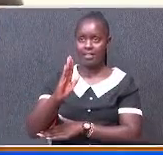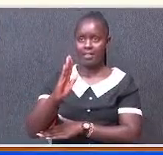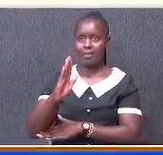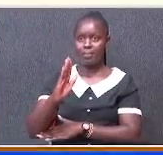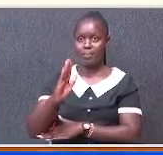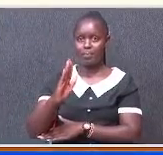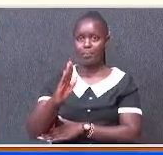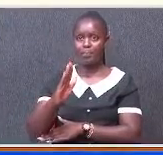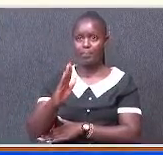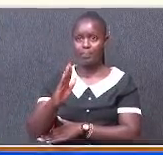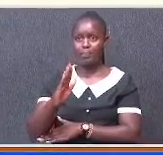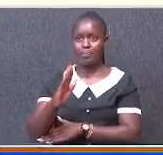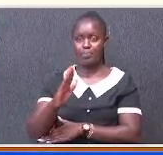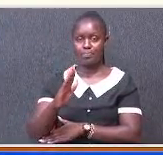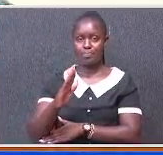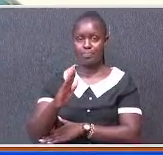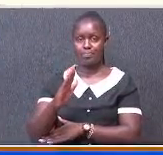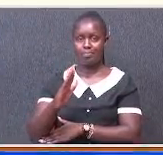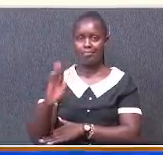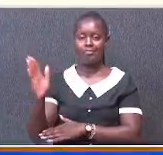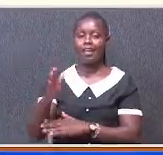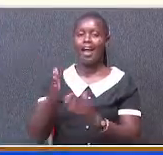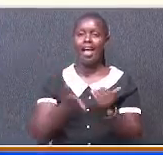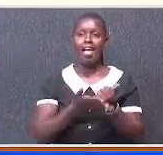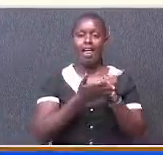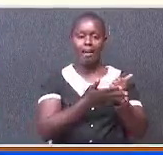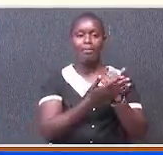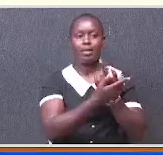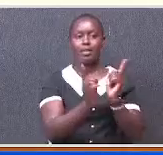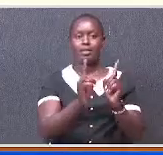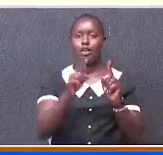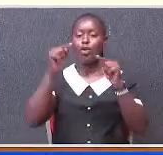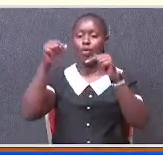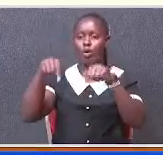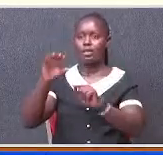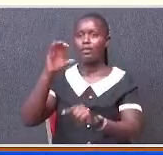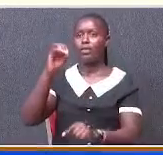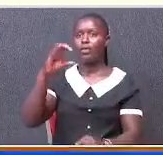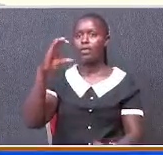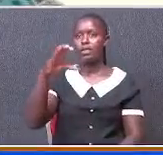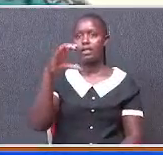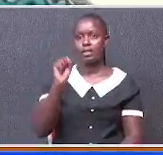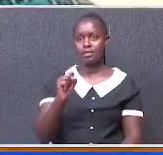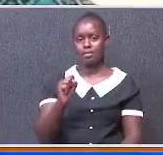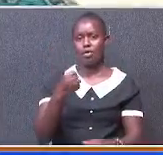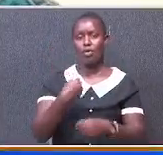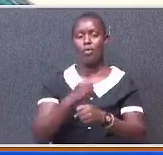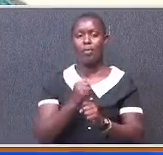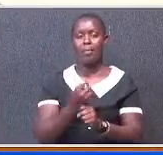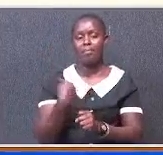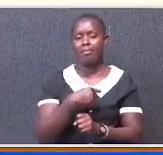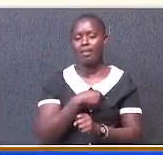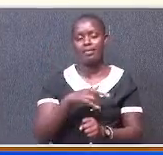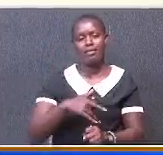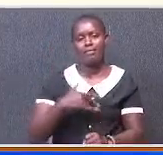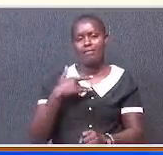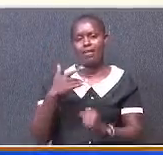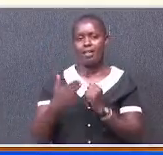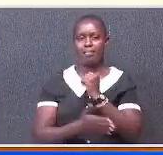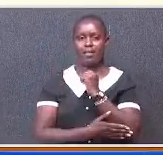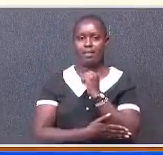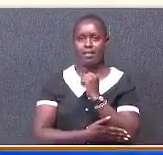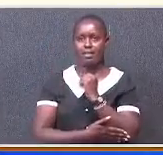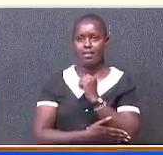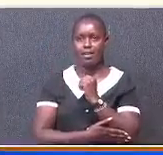arudishie hawa wenye walifanya hii. Na wewe ni OCS, unatumaliza nguvu. Wewe